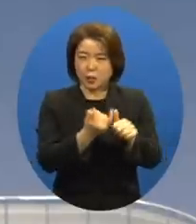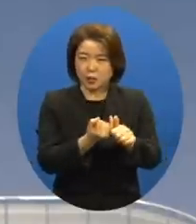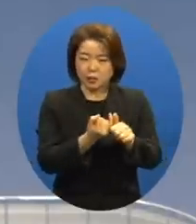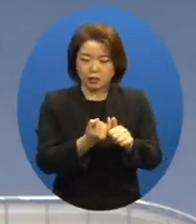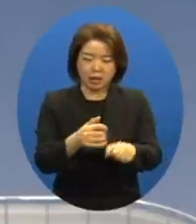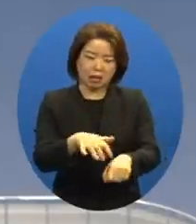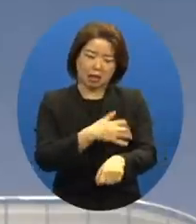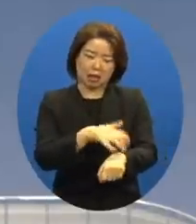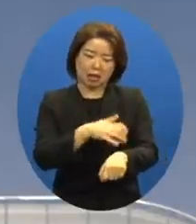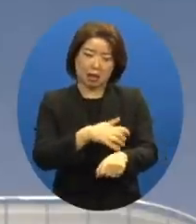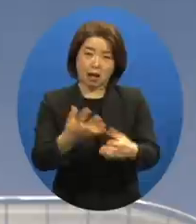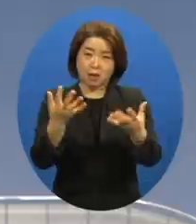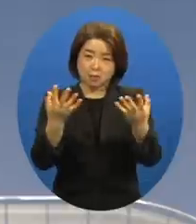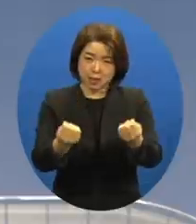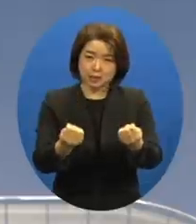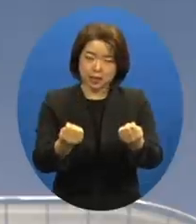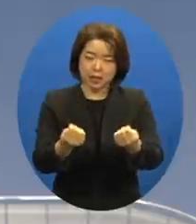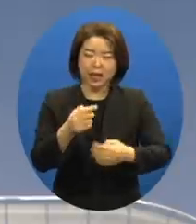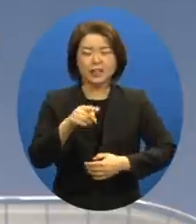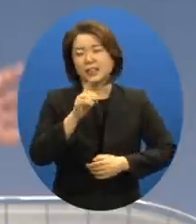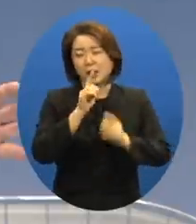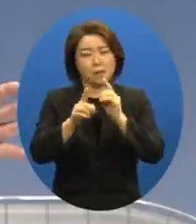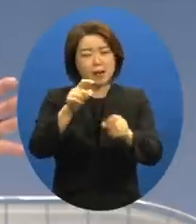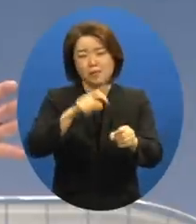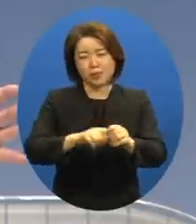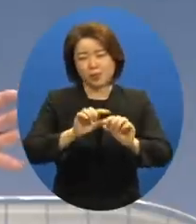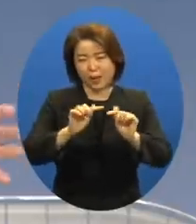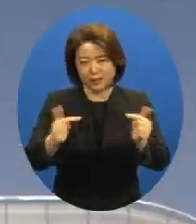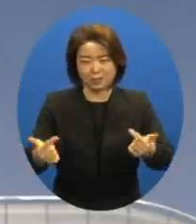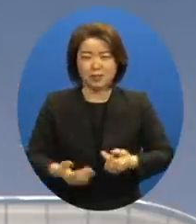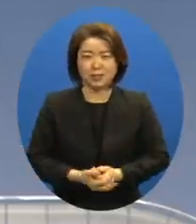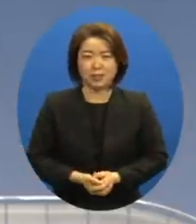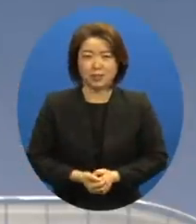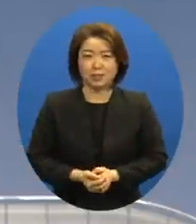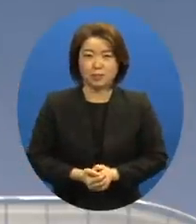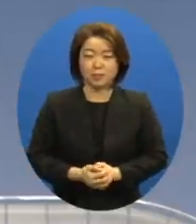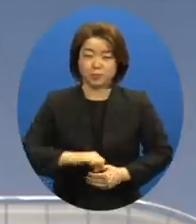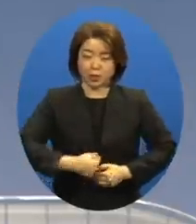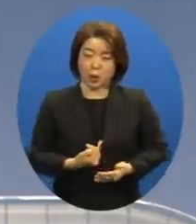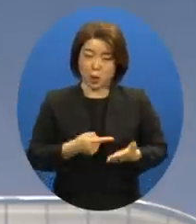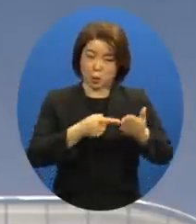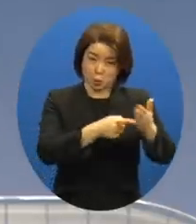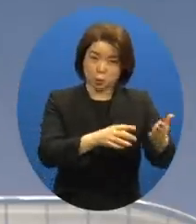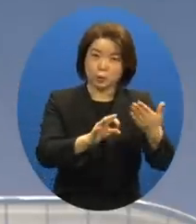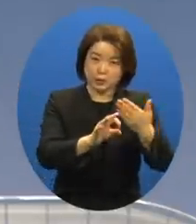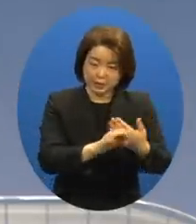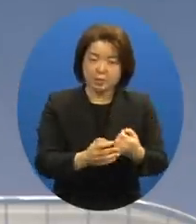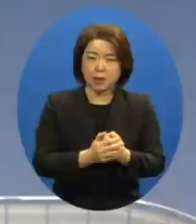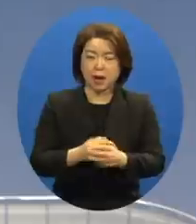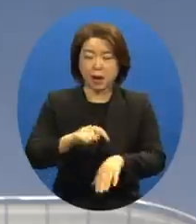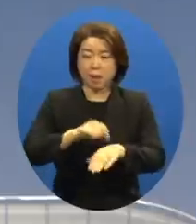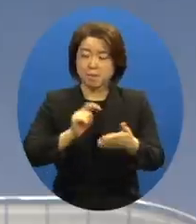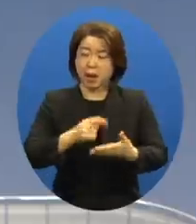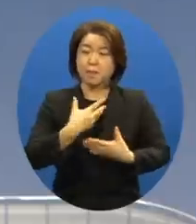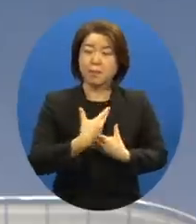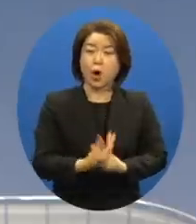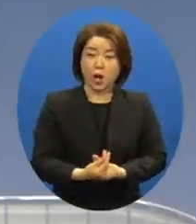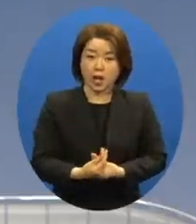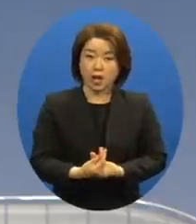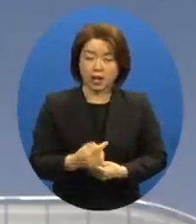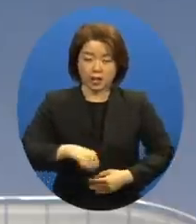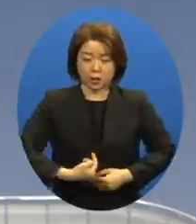귀찮은 일이 많다 그런 말씀을 하고 있는 게 아닙니다 독신으로 살면 마음에 편안하다